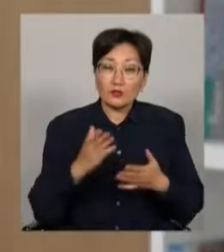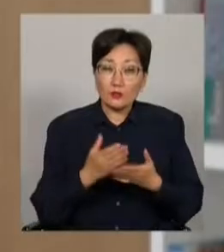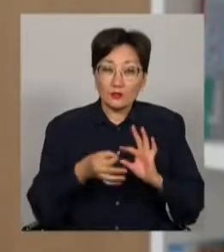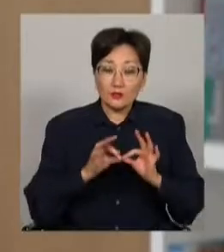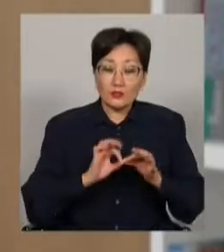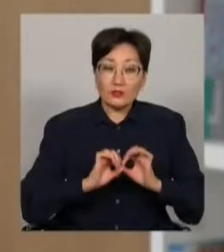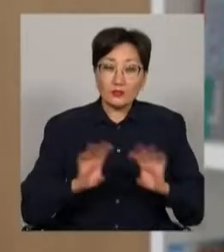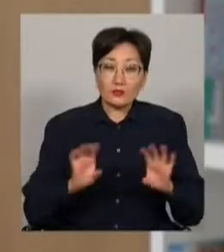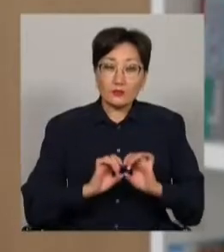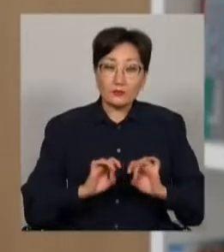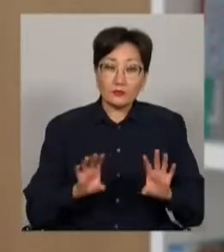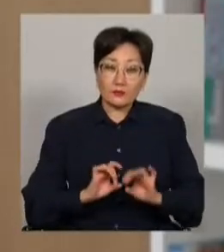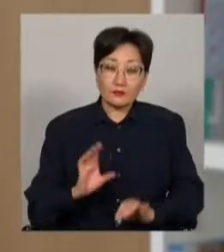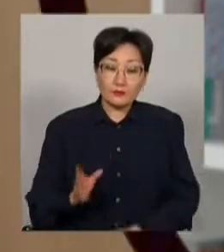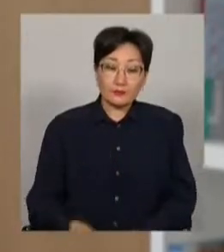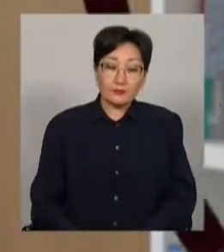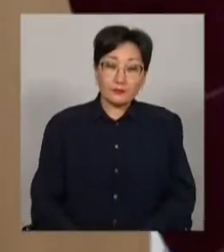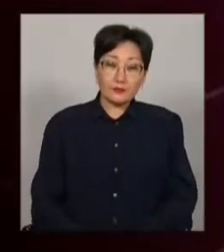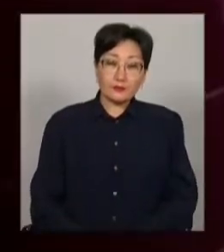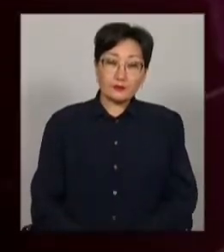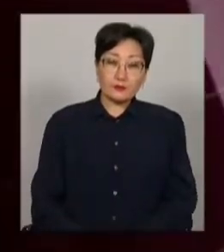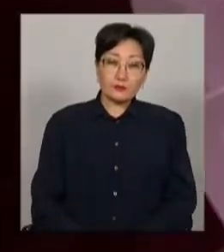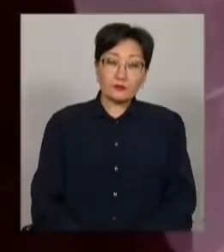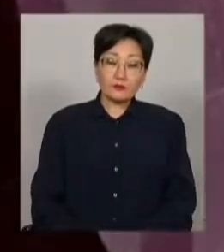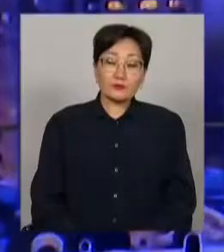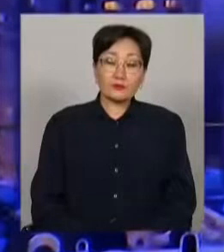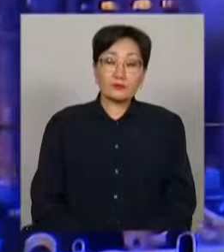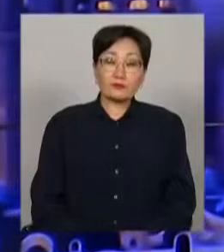мен Наскен Еркін сәлден кейін айтып берем.